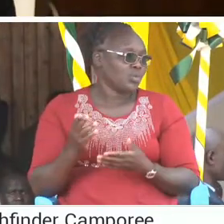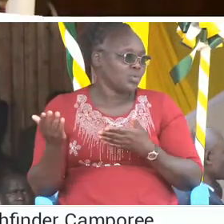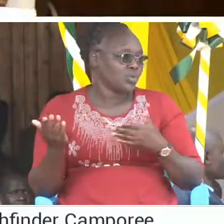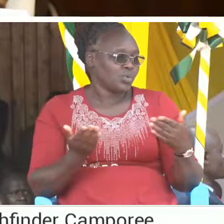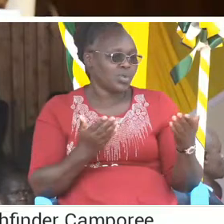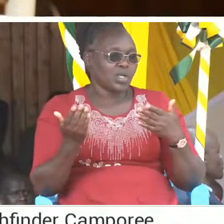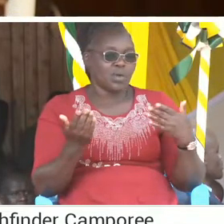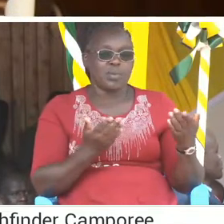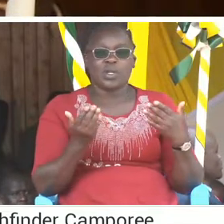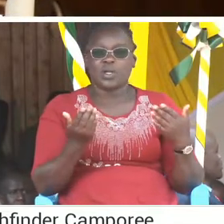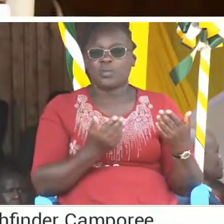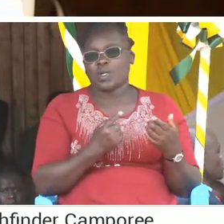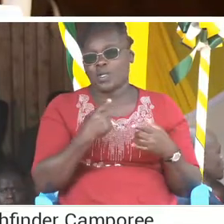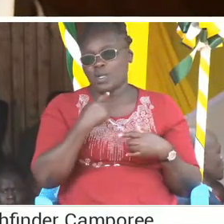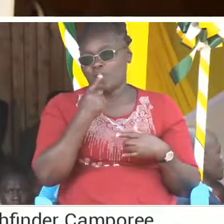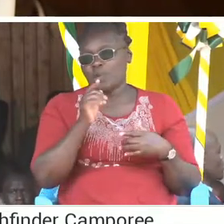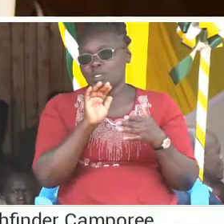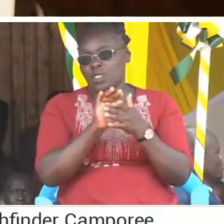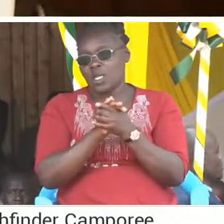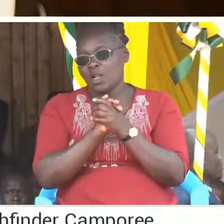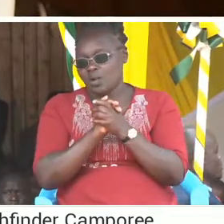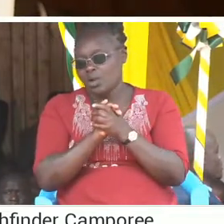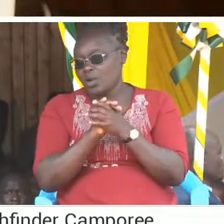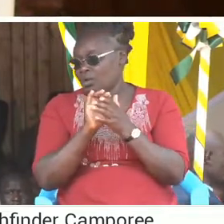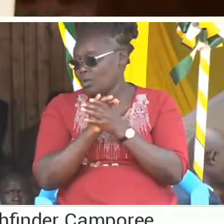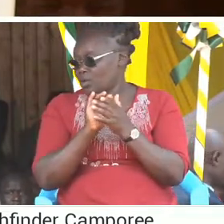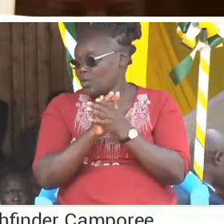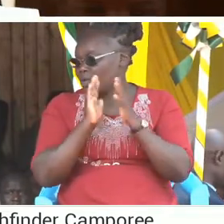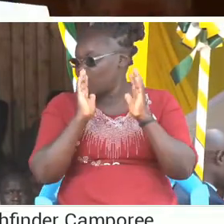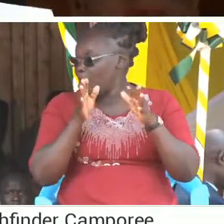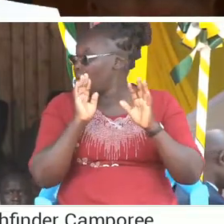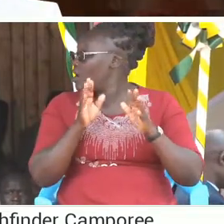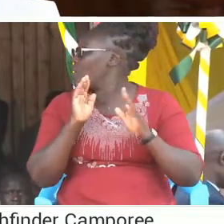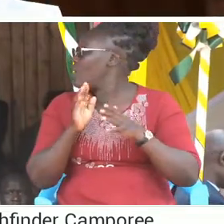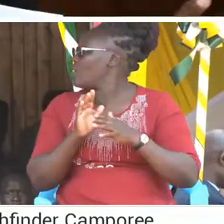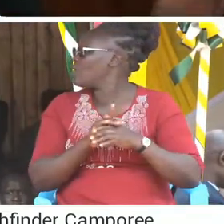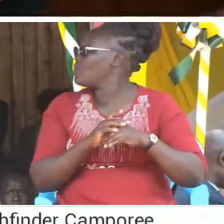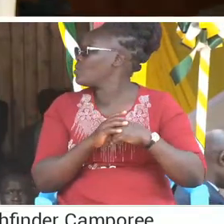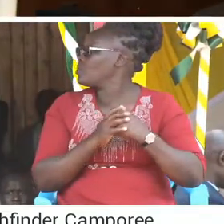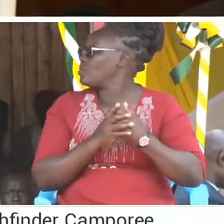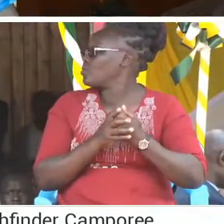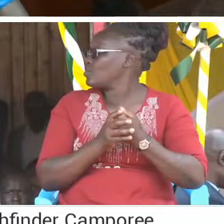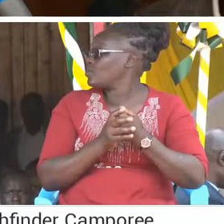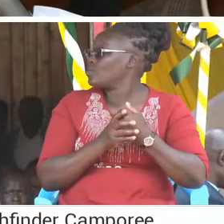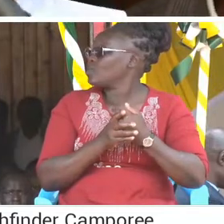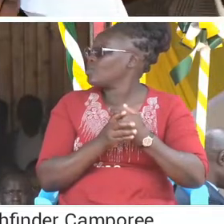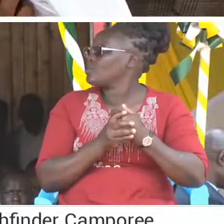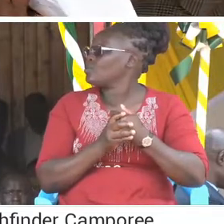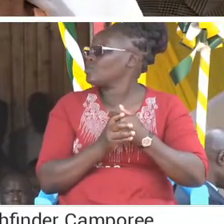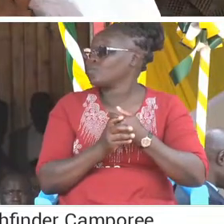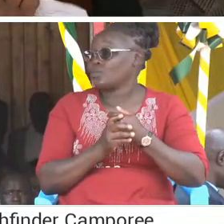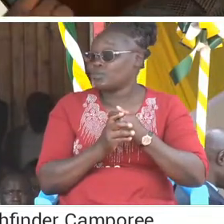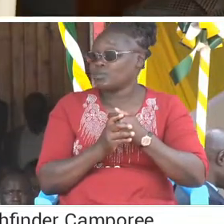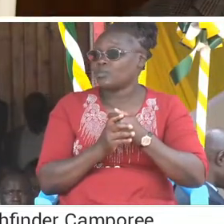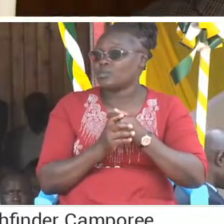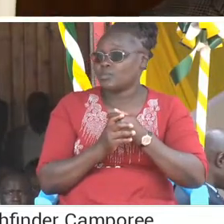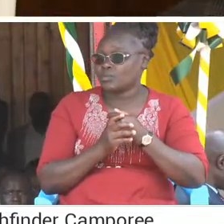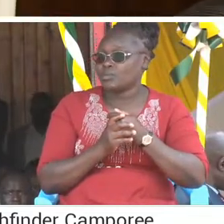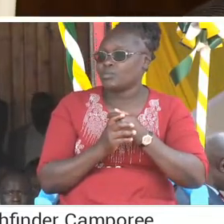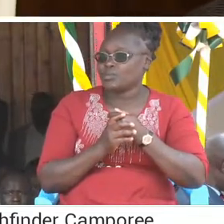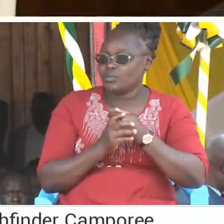wakati. Najua kwamba Kipkosge mnajua kanisa kuja karibu. Alafu karibishe chief whip wetu naye aseme jambo.